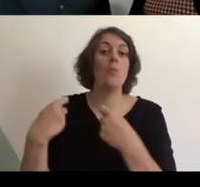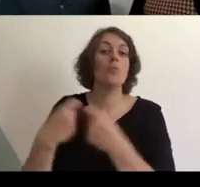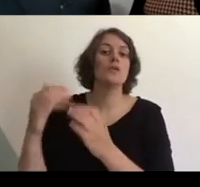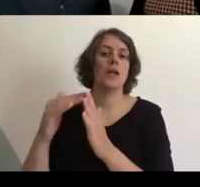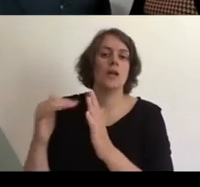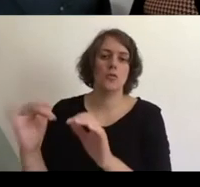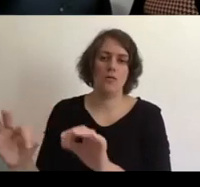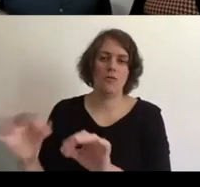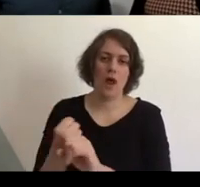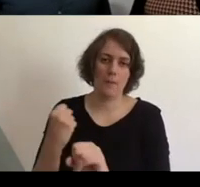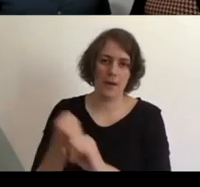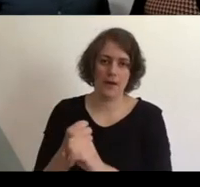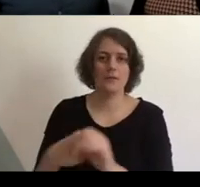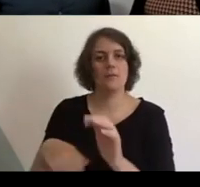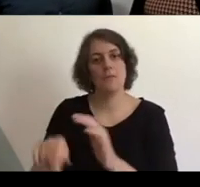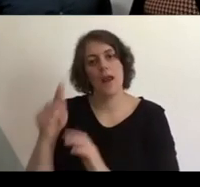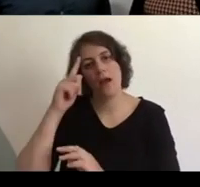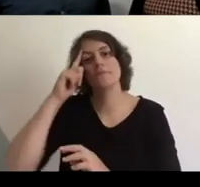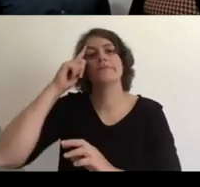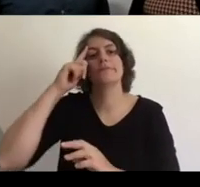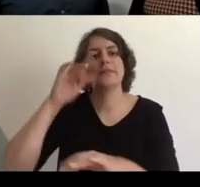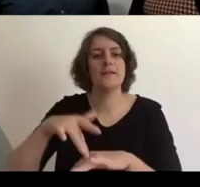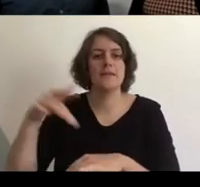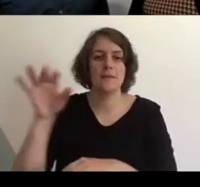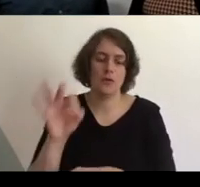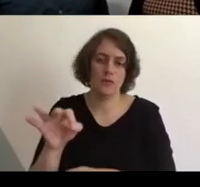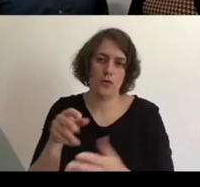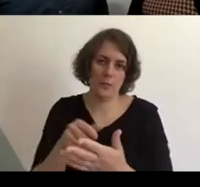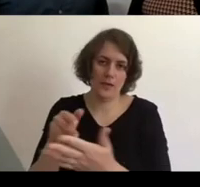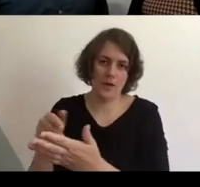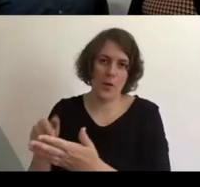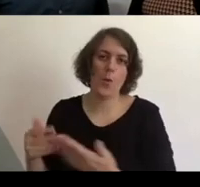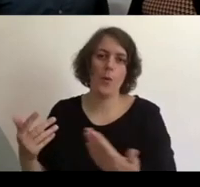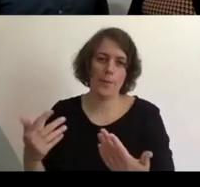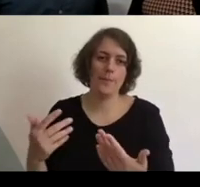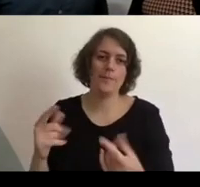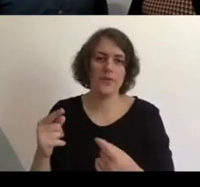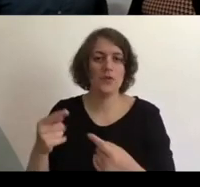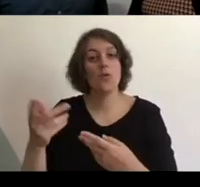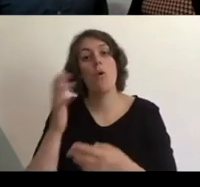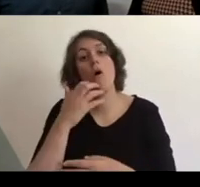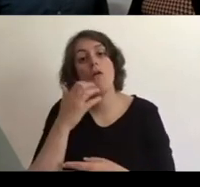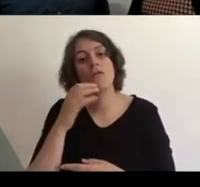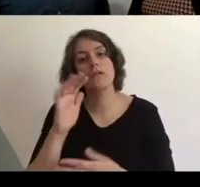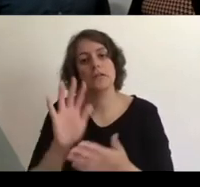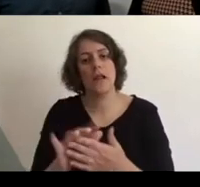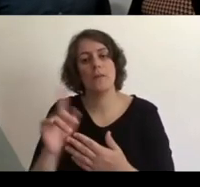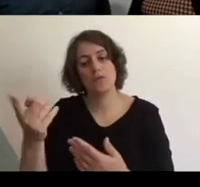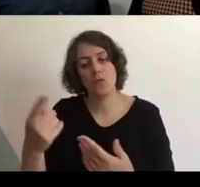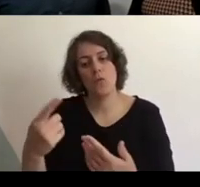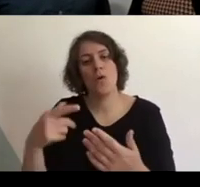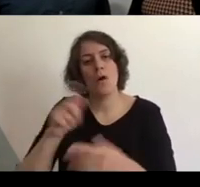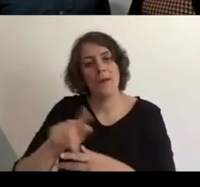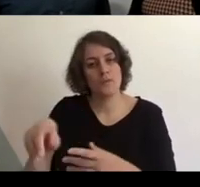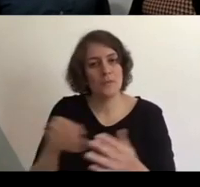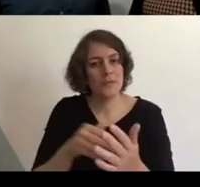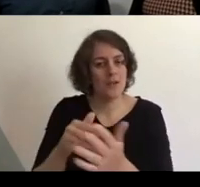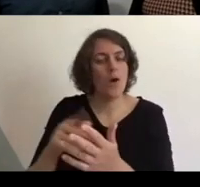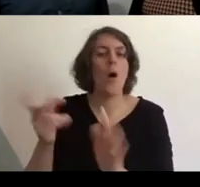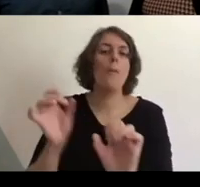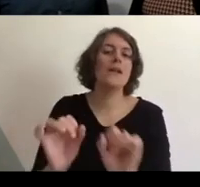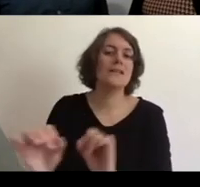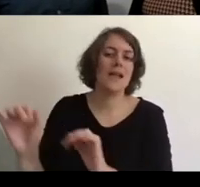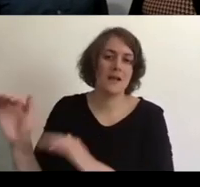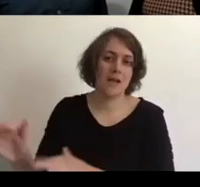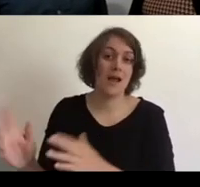mit Beratern in der Arbeitsagentur zu tun, die auch das Potenzial von Menschen mit Behinderung sehen. Also das ist jetzt tatsächlich eine ganz